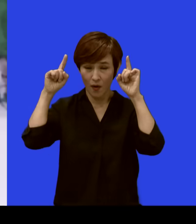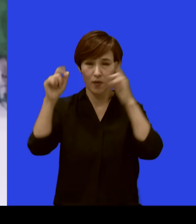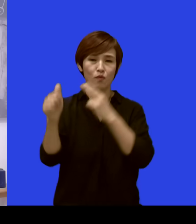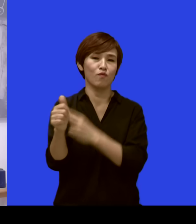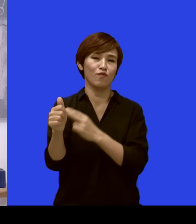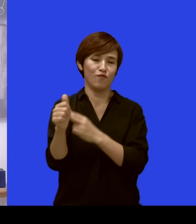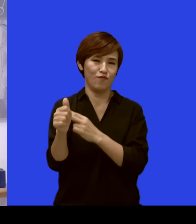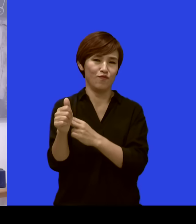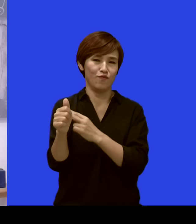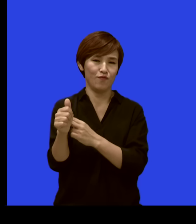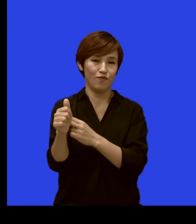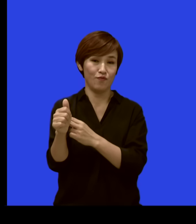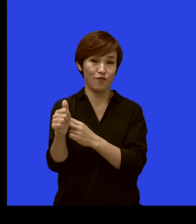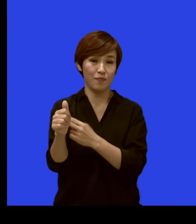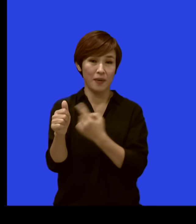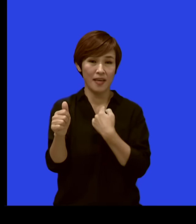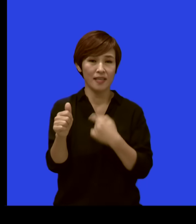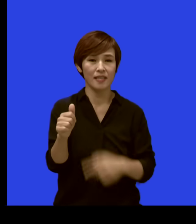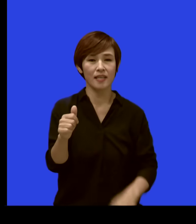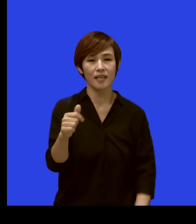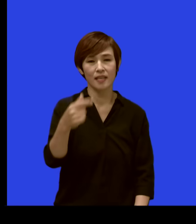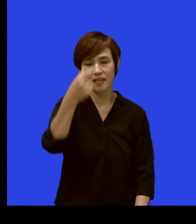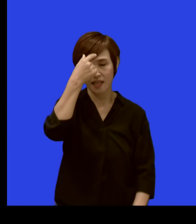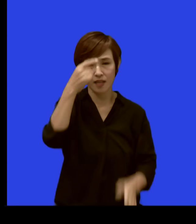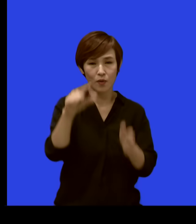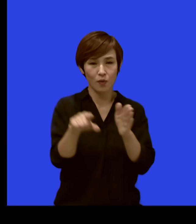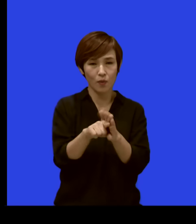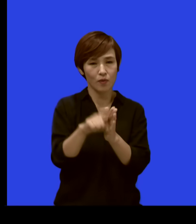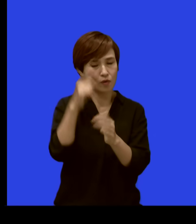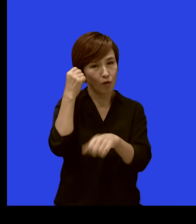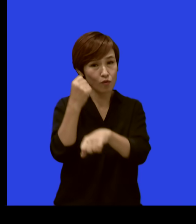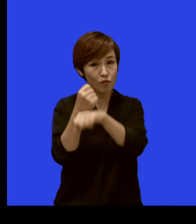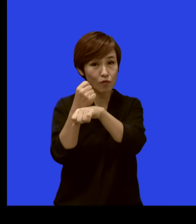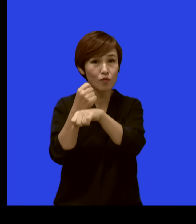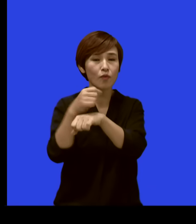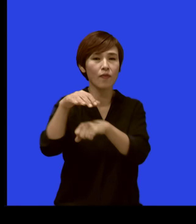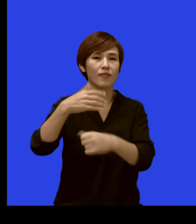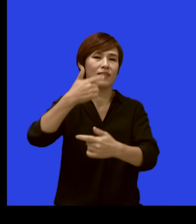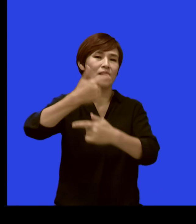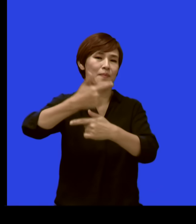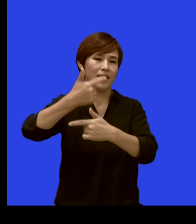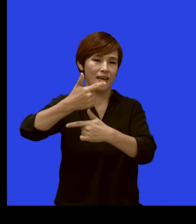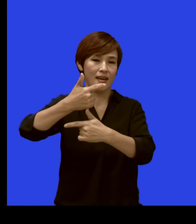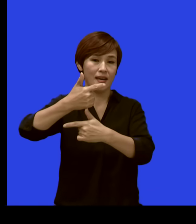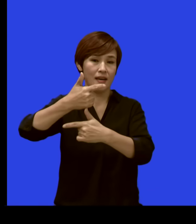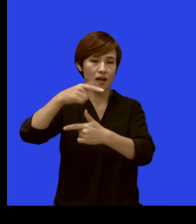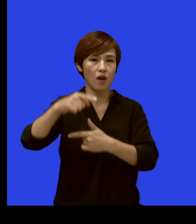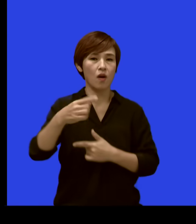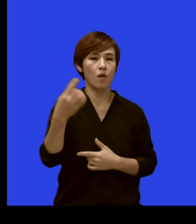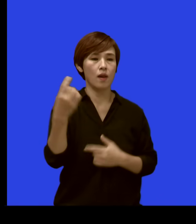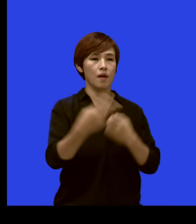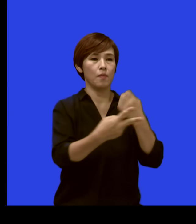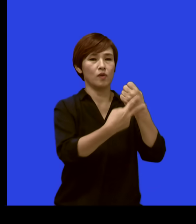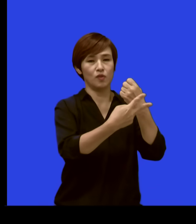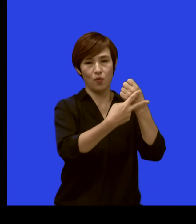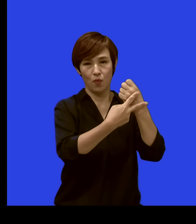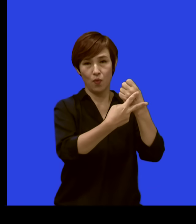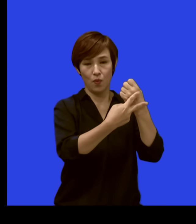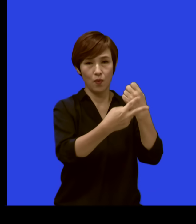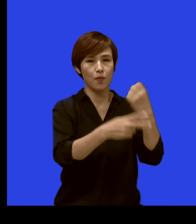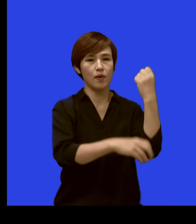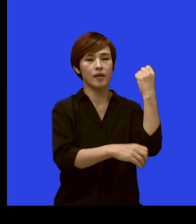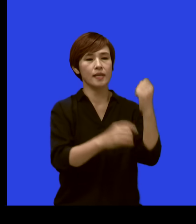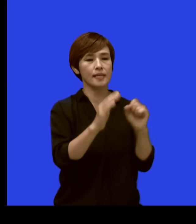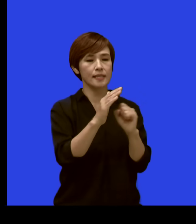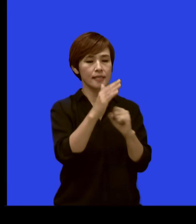있었는데 지금 있는 기독연구원 느헤미야라는 학교가 원래 평신도들을 대상으로 이제 신학 기초 교육을